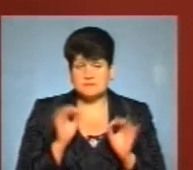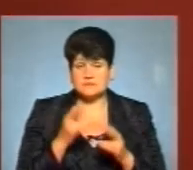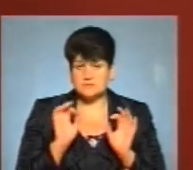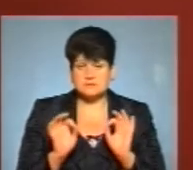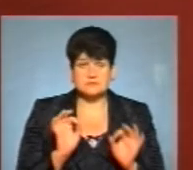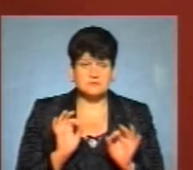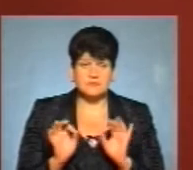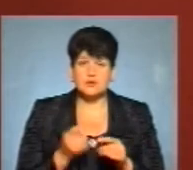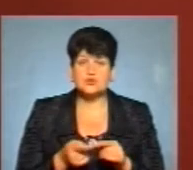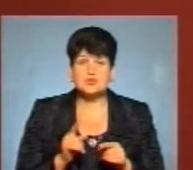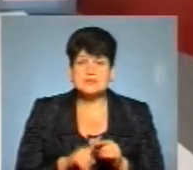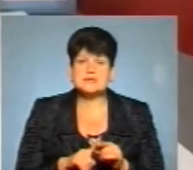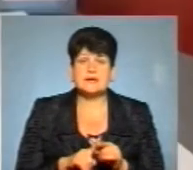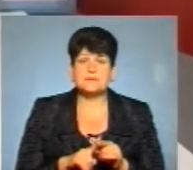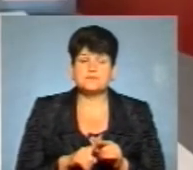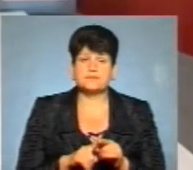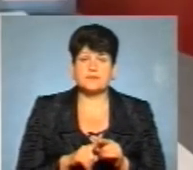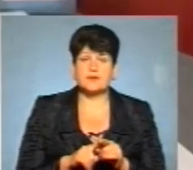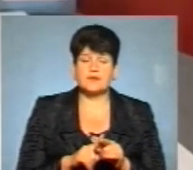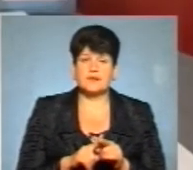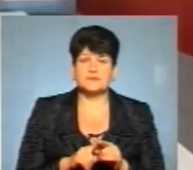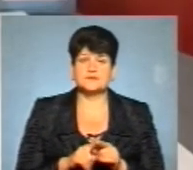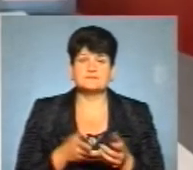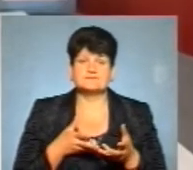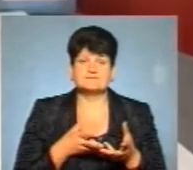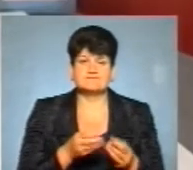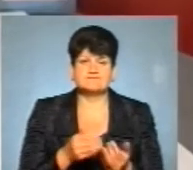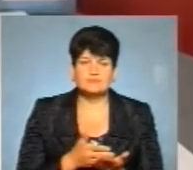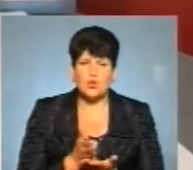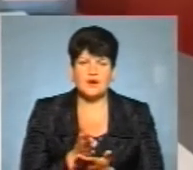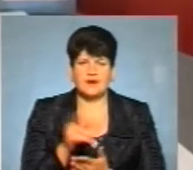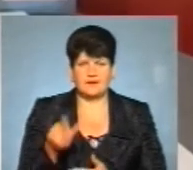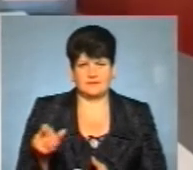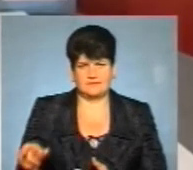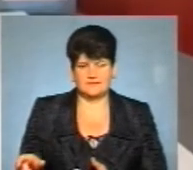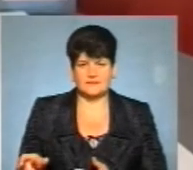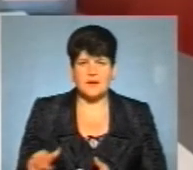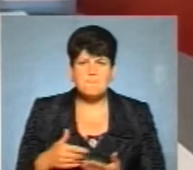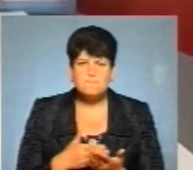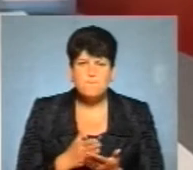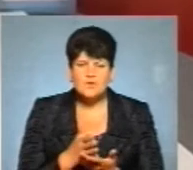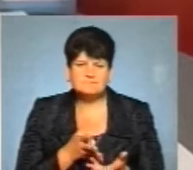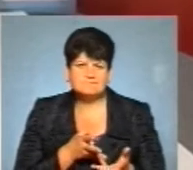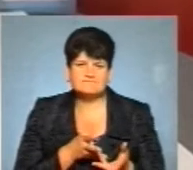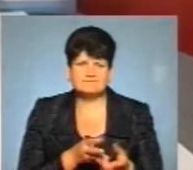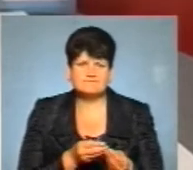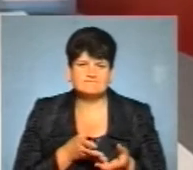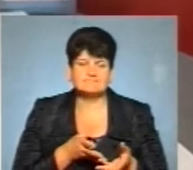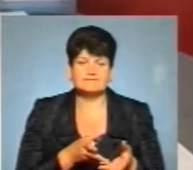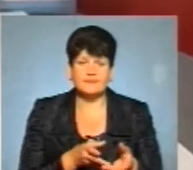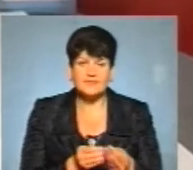такі, знаєте, спекулювання політичні. Кон'юнктура та політична диктує нам якісь